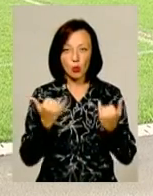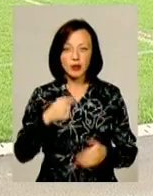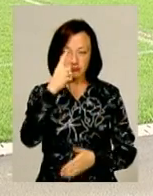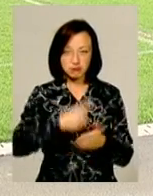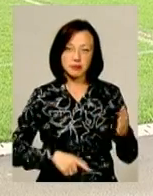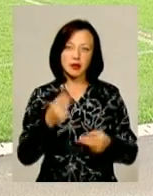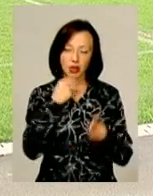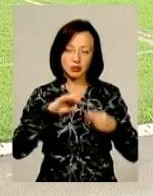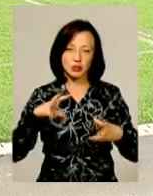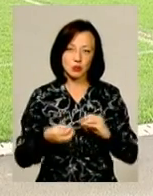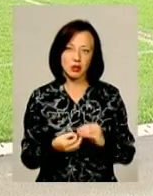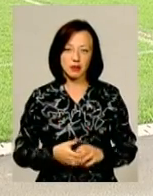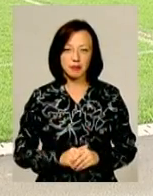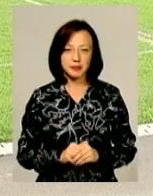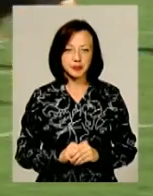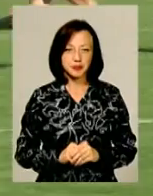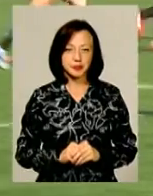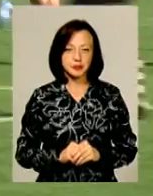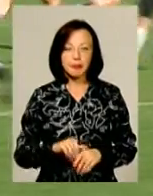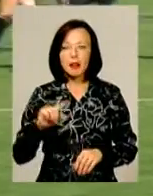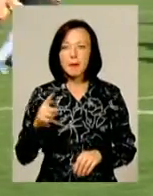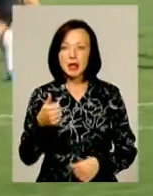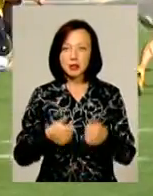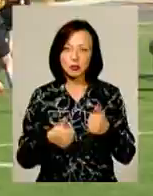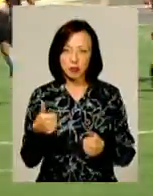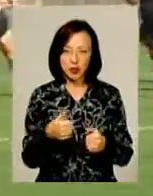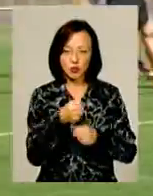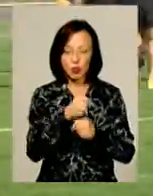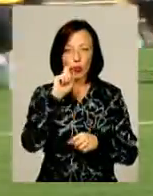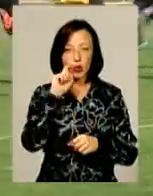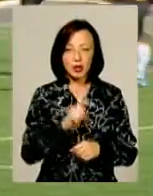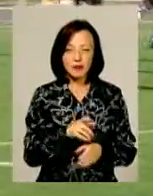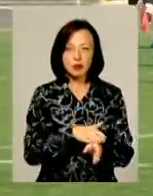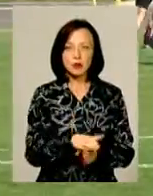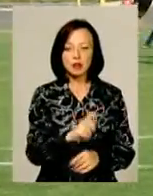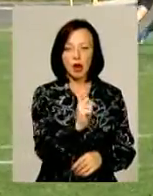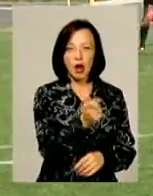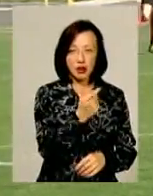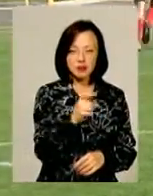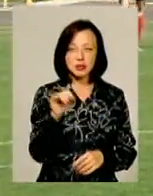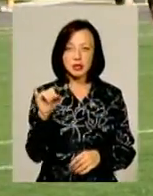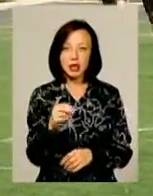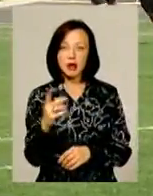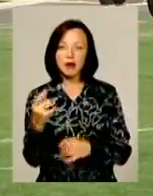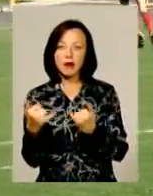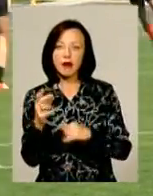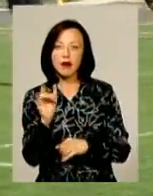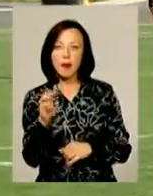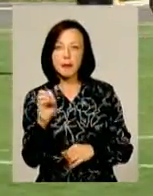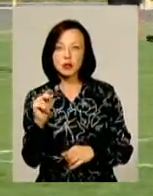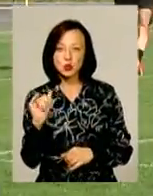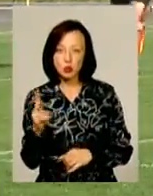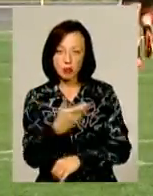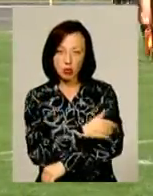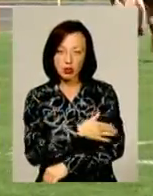на найкращі результати саме від цієї команди. Перший матч у рамках Кубку України з регбі-7 відбувся між Харківським «Олімпом» і Кременчуцьким «Бастіоном» з